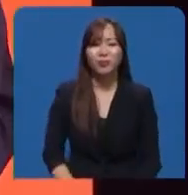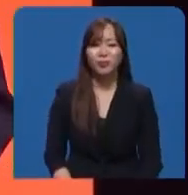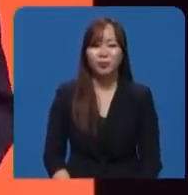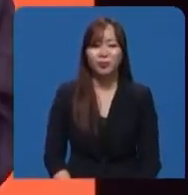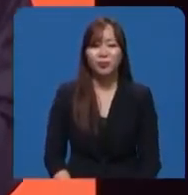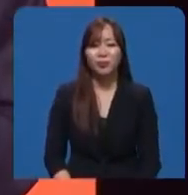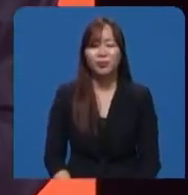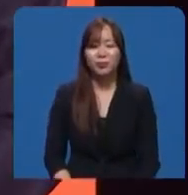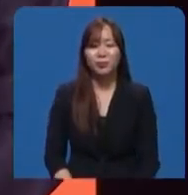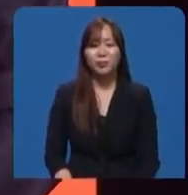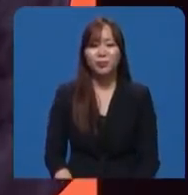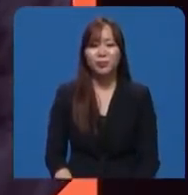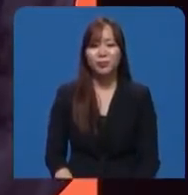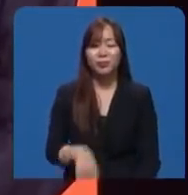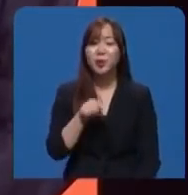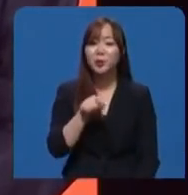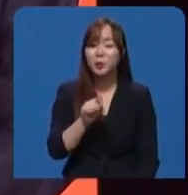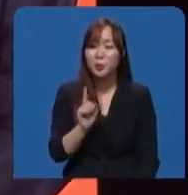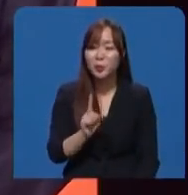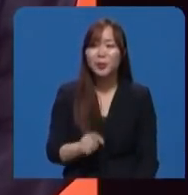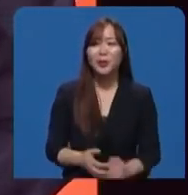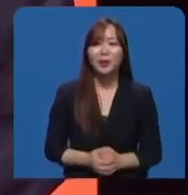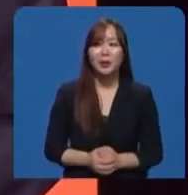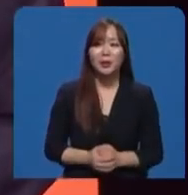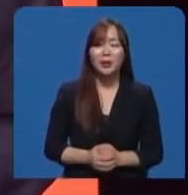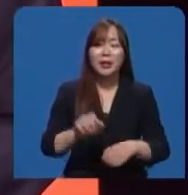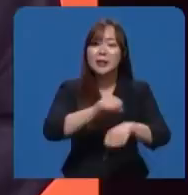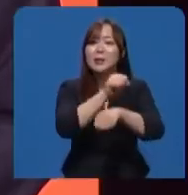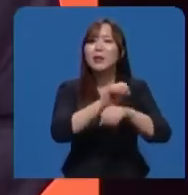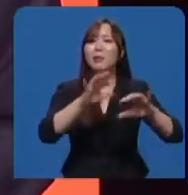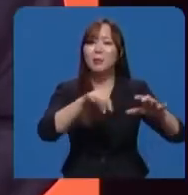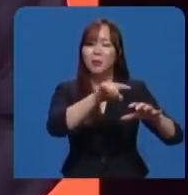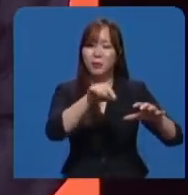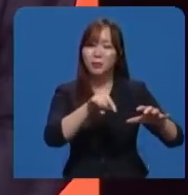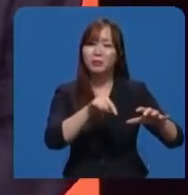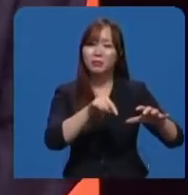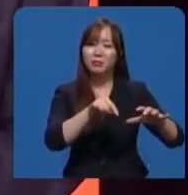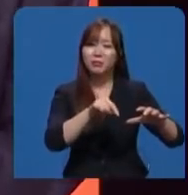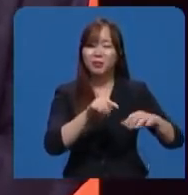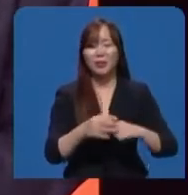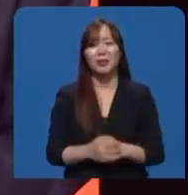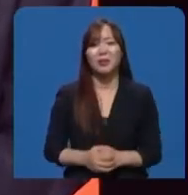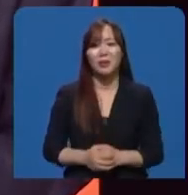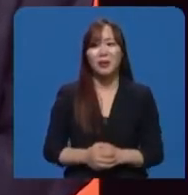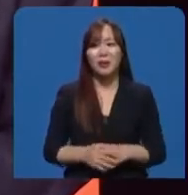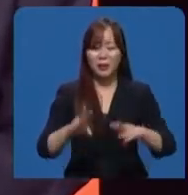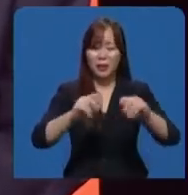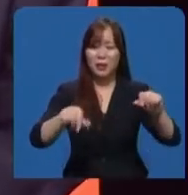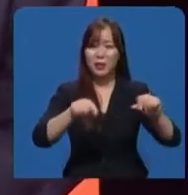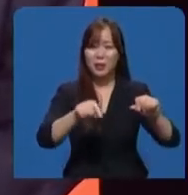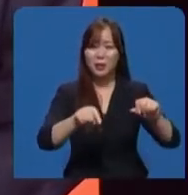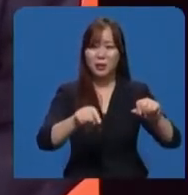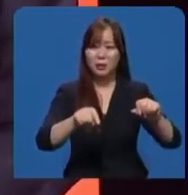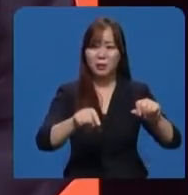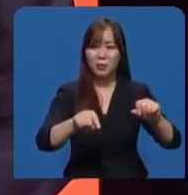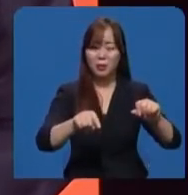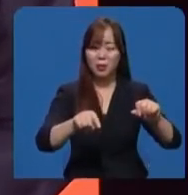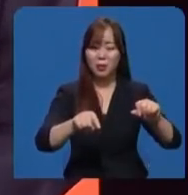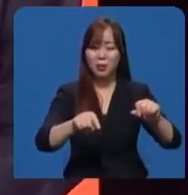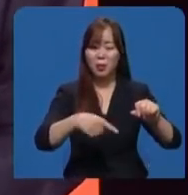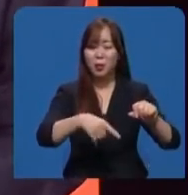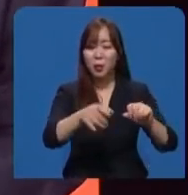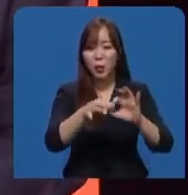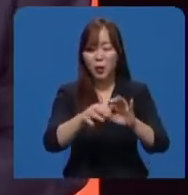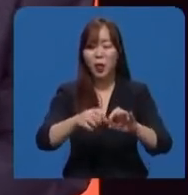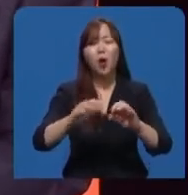예. 이게 이제 그 싱가포르 제도거든요. 대지 임대부 건물 분양